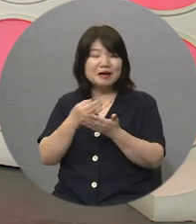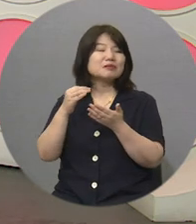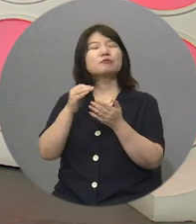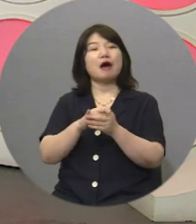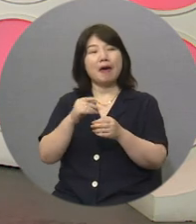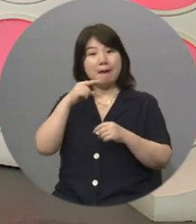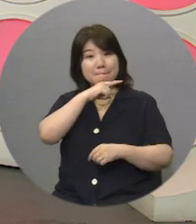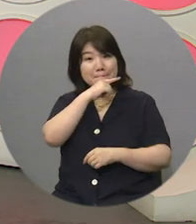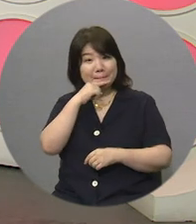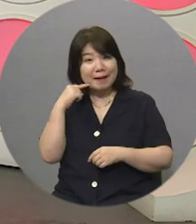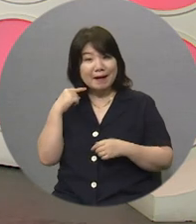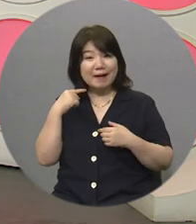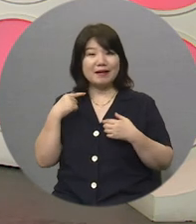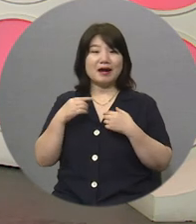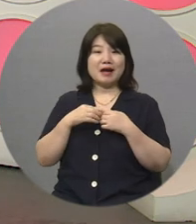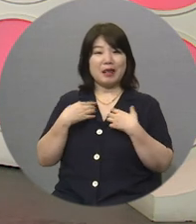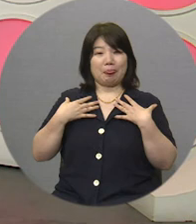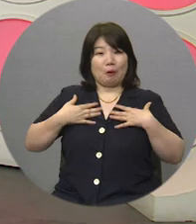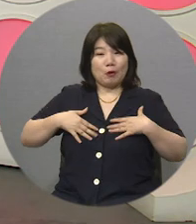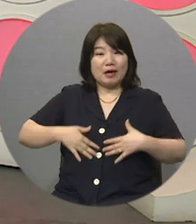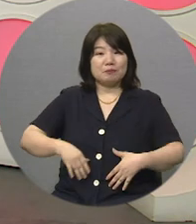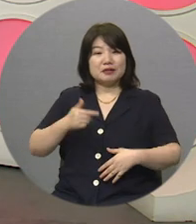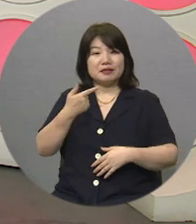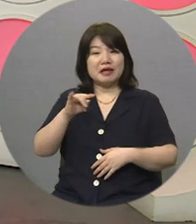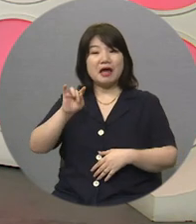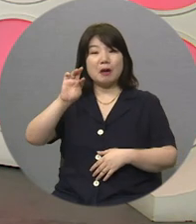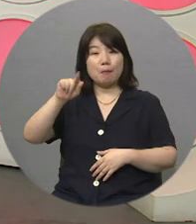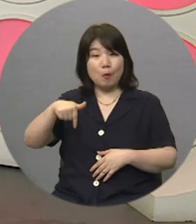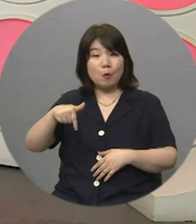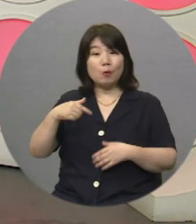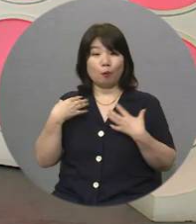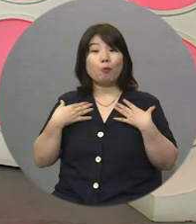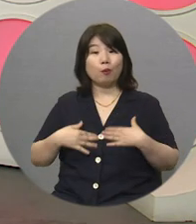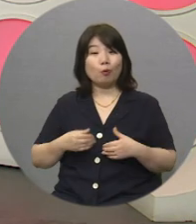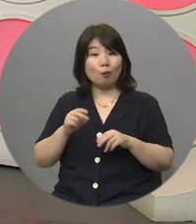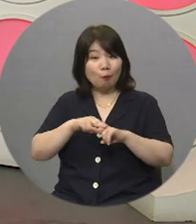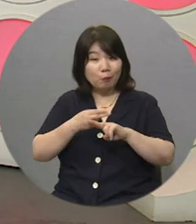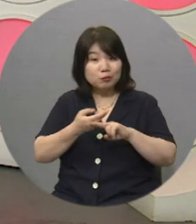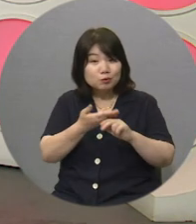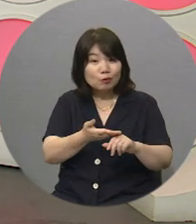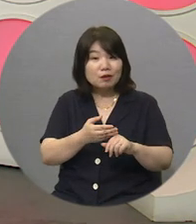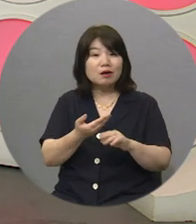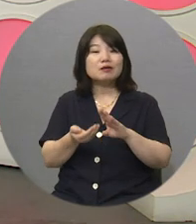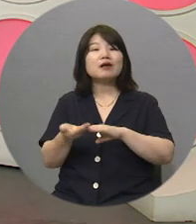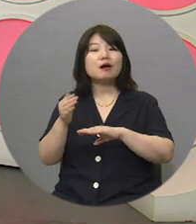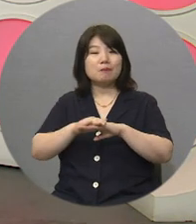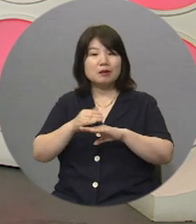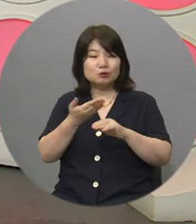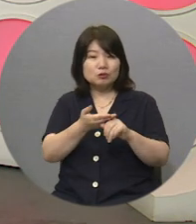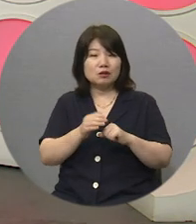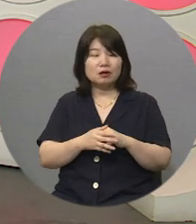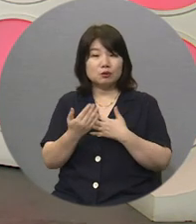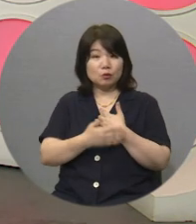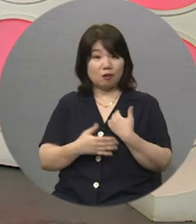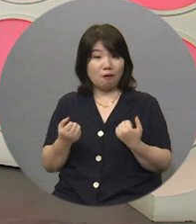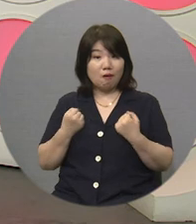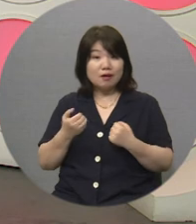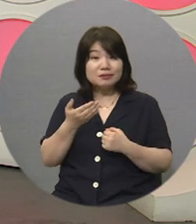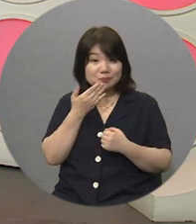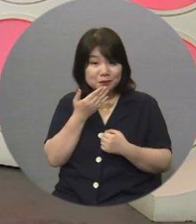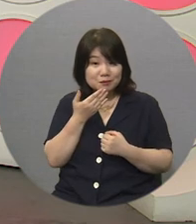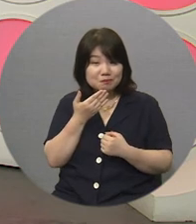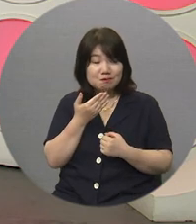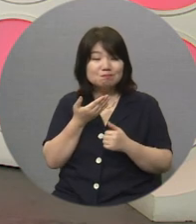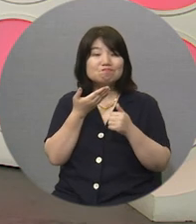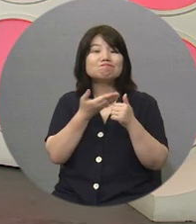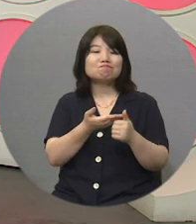네. 내복이라든지 아니면 양말 선물하시는 분들도 많이 있었어요. 네, 아니면은 그 건강식품. 맞아요. 네, 이렇게